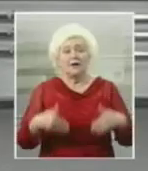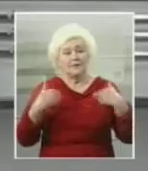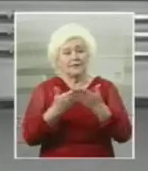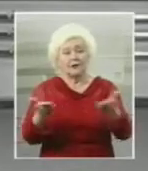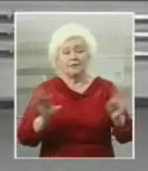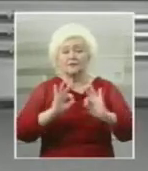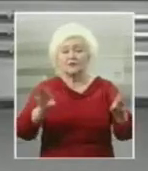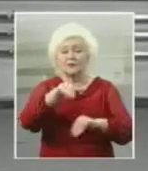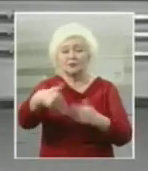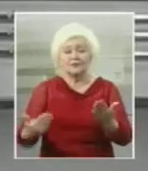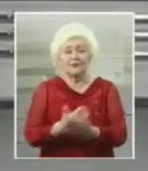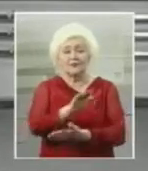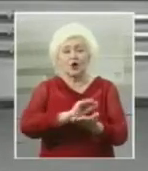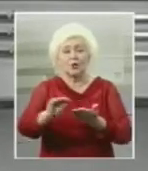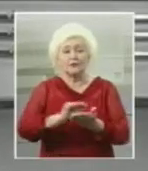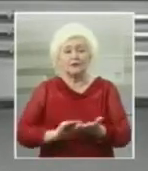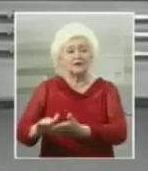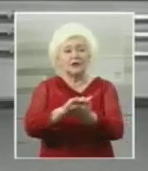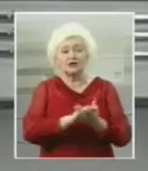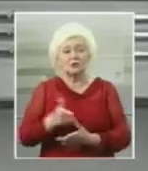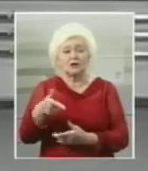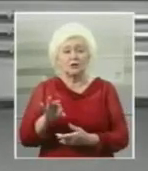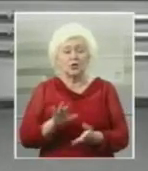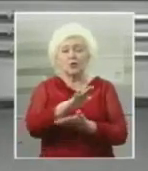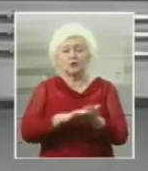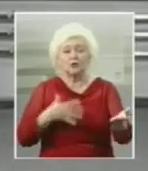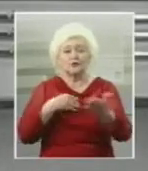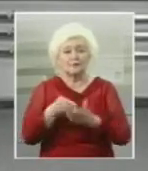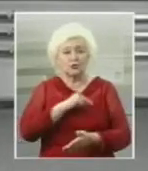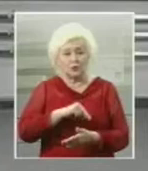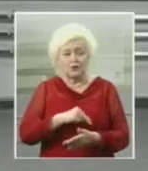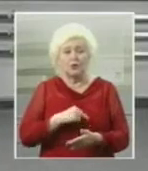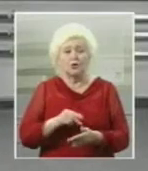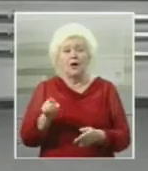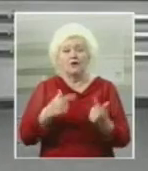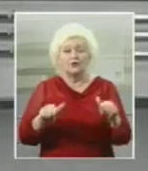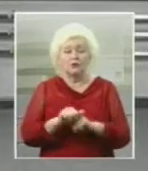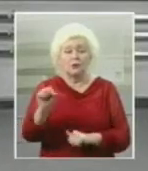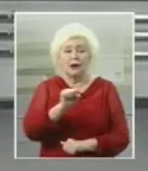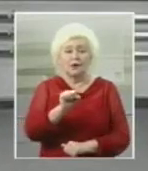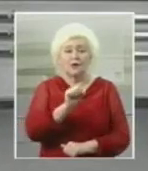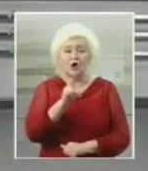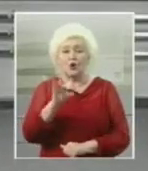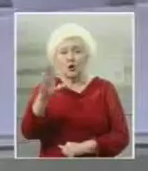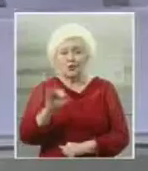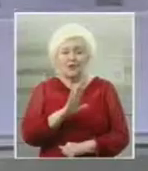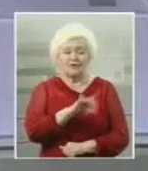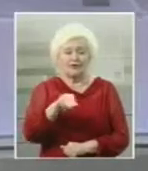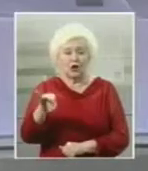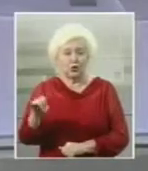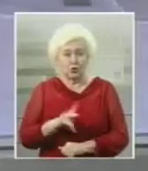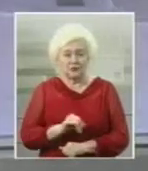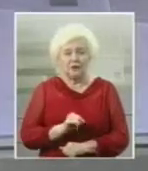Вітаю вас в ефірі «Таврійські новини». Кореспонденти Суспільного продовжують свою роботу в студії Анна Коробова і Валентина Туніна.